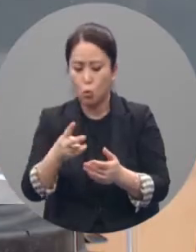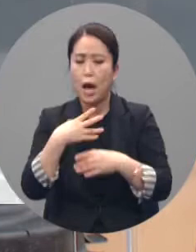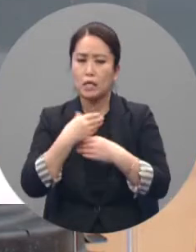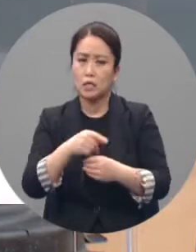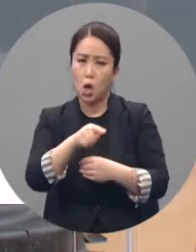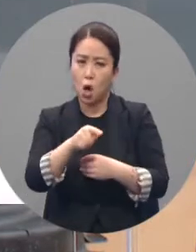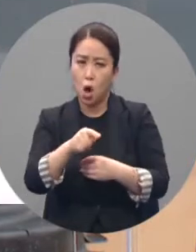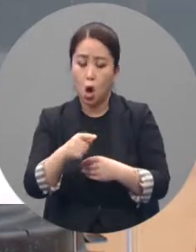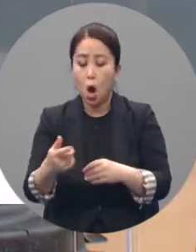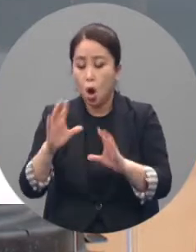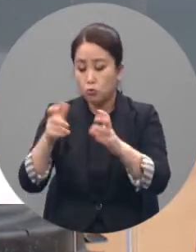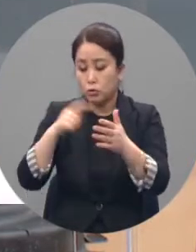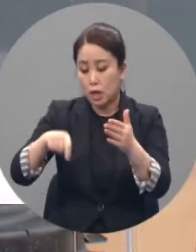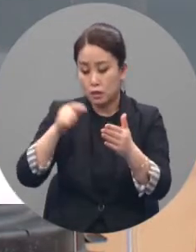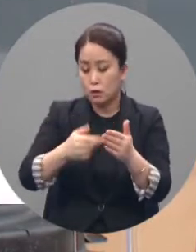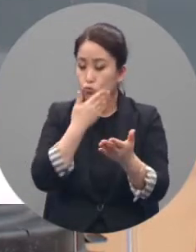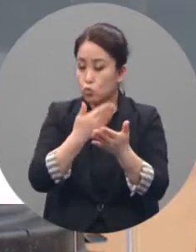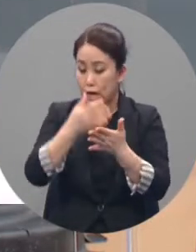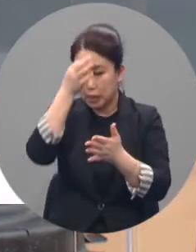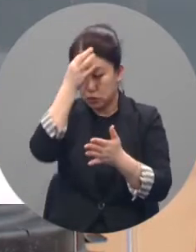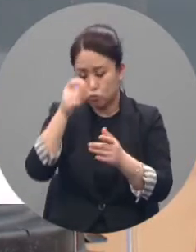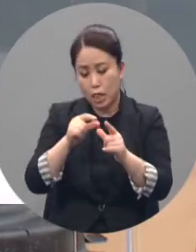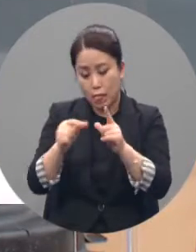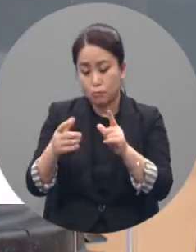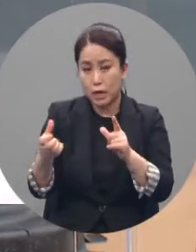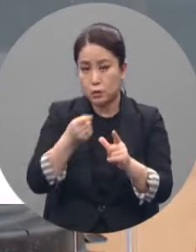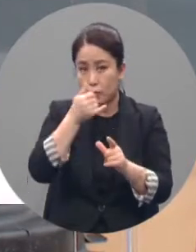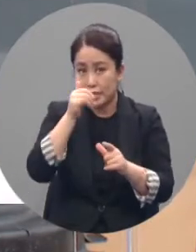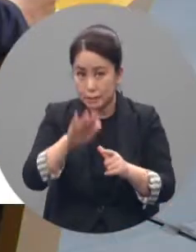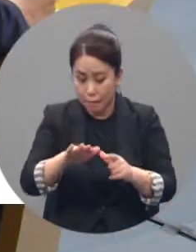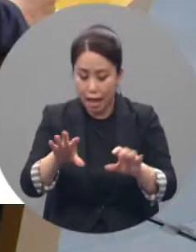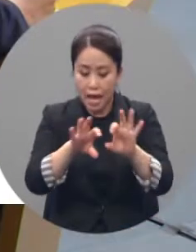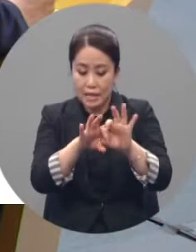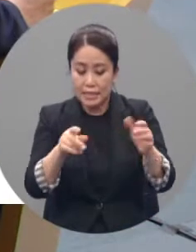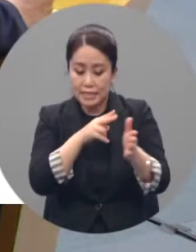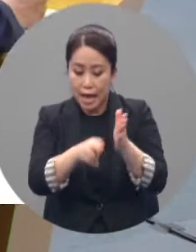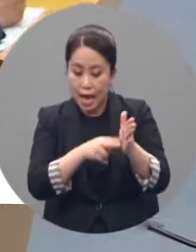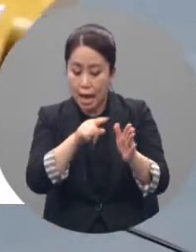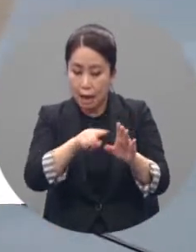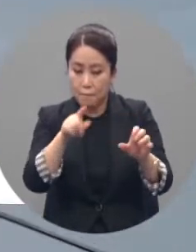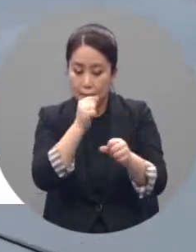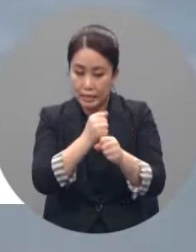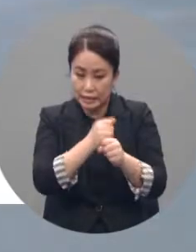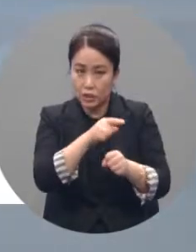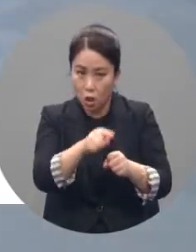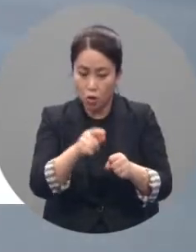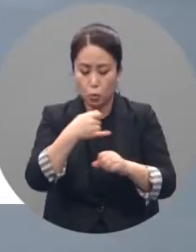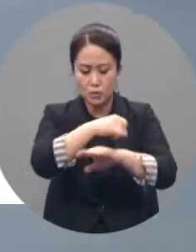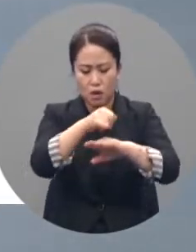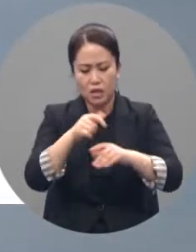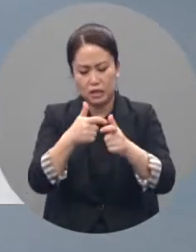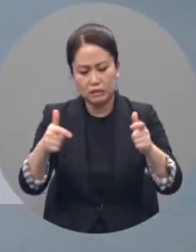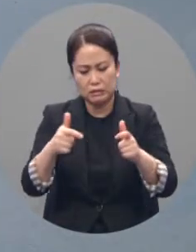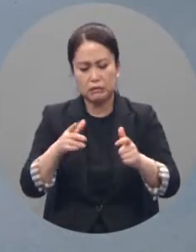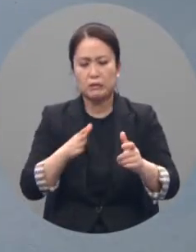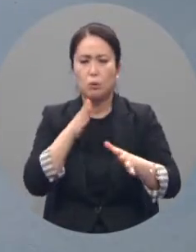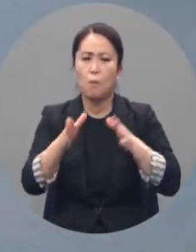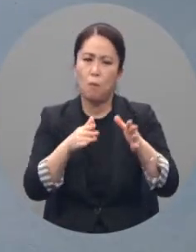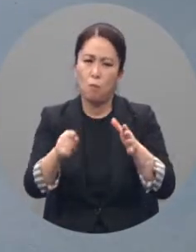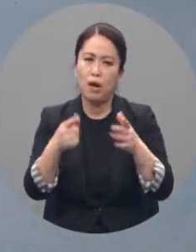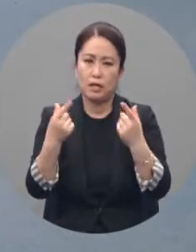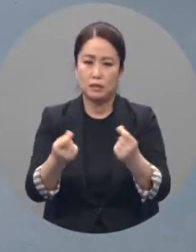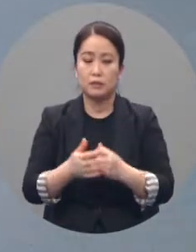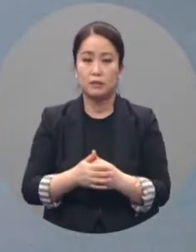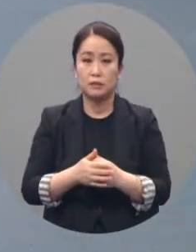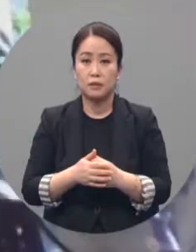일부를 보유하고 있지만 차량 몸체인 캡슐 제작이나 차량 제어, 진공터널 설계 등의 기술은 걸음마 단계입니다.